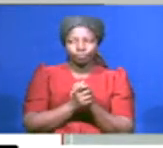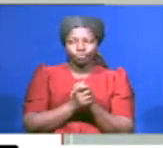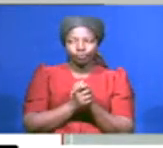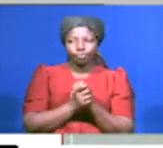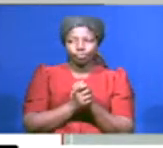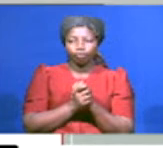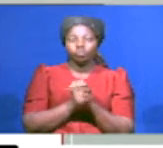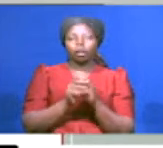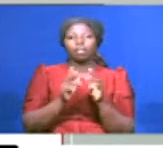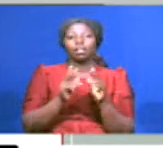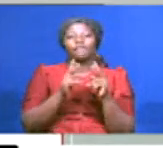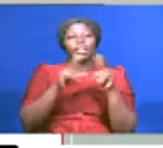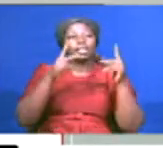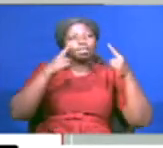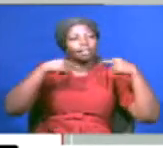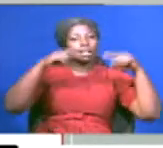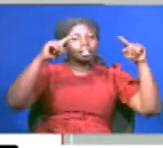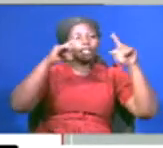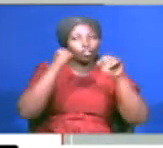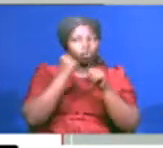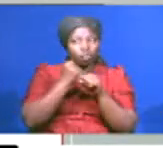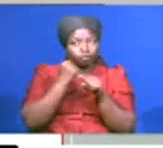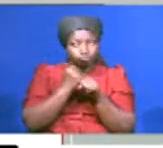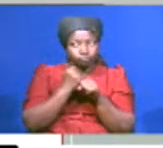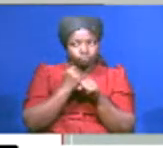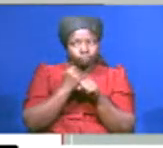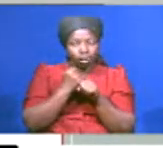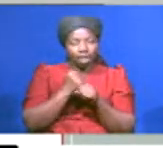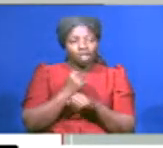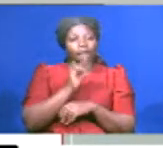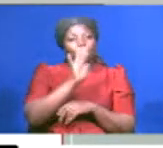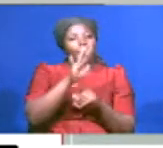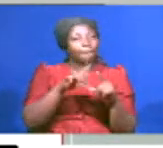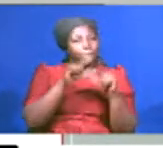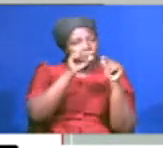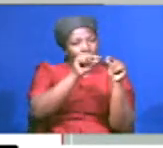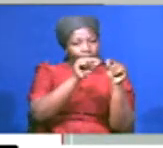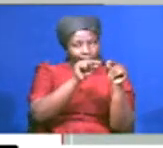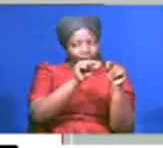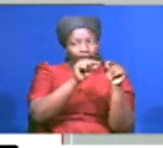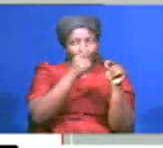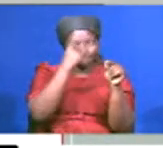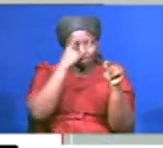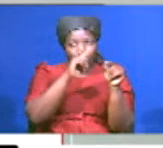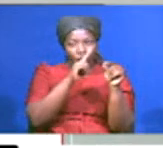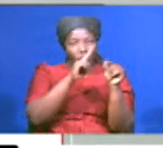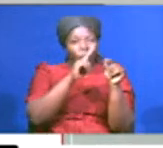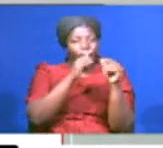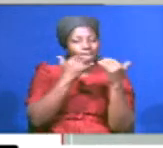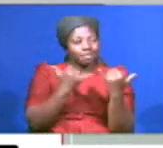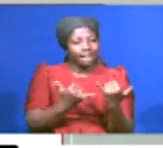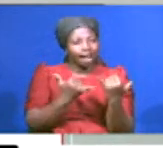Very successful career. Your message for upcoming artists.